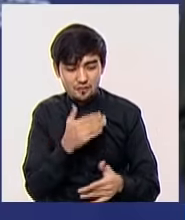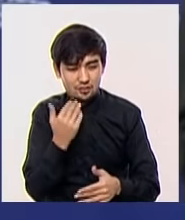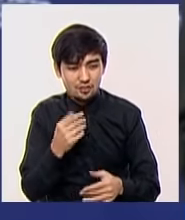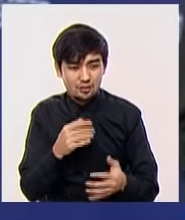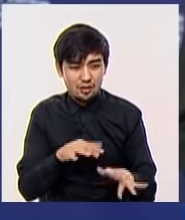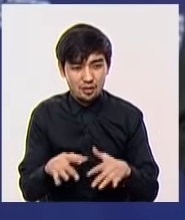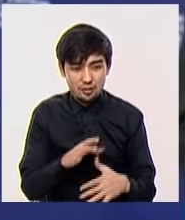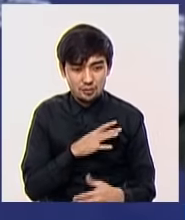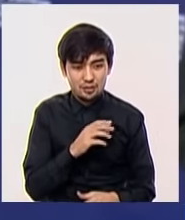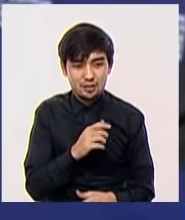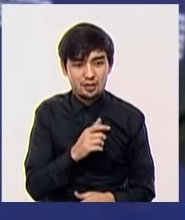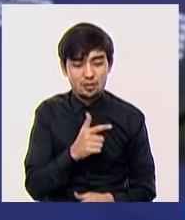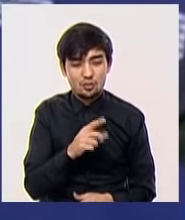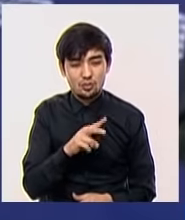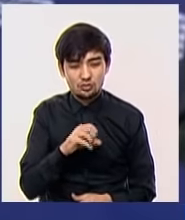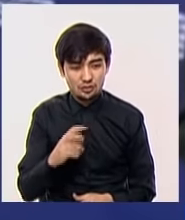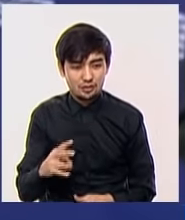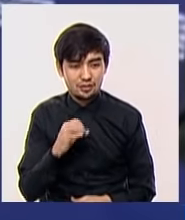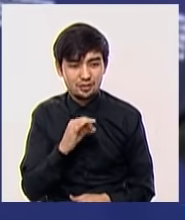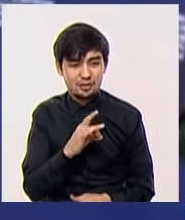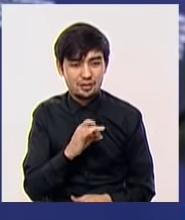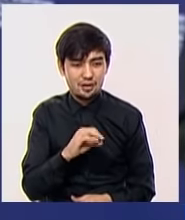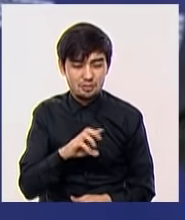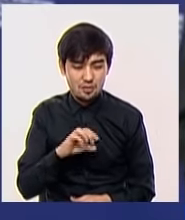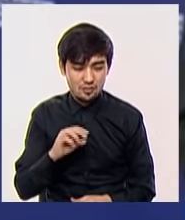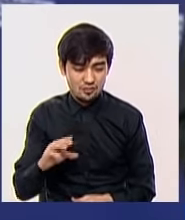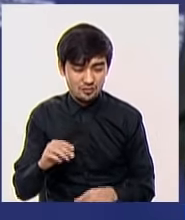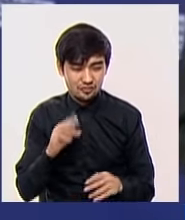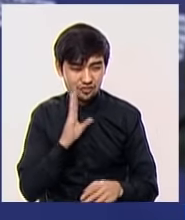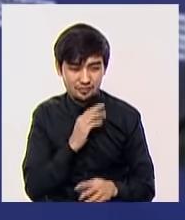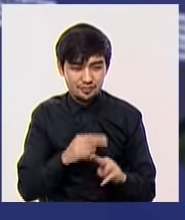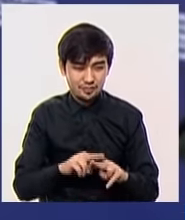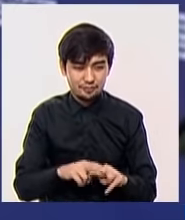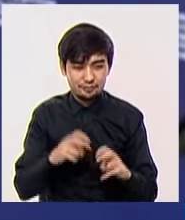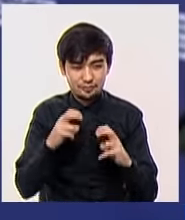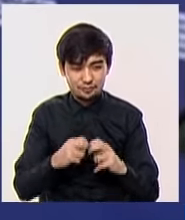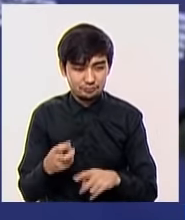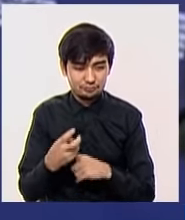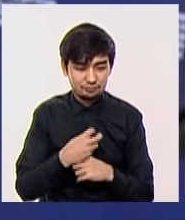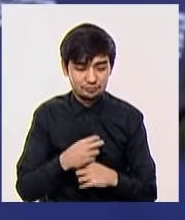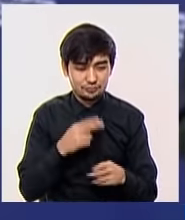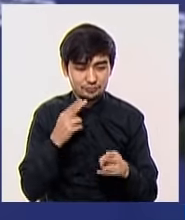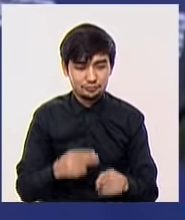ржанки на рампе это просим незамедлительно обратиться в департамент экономических исследований